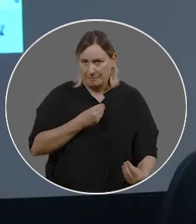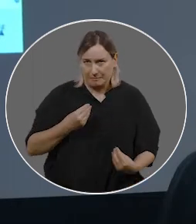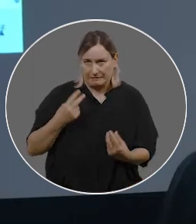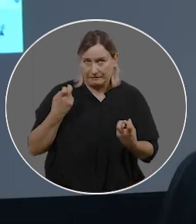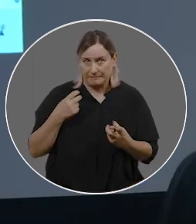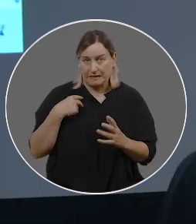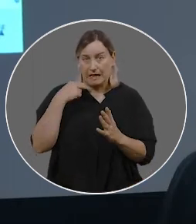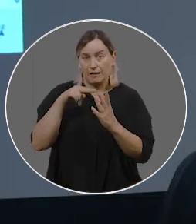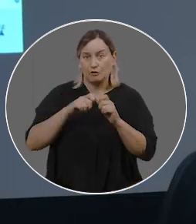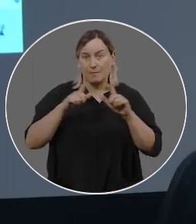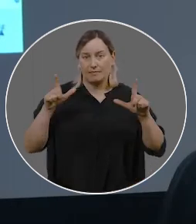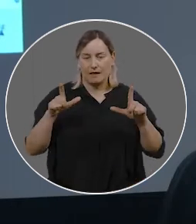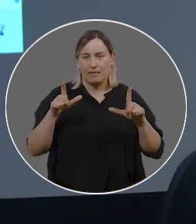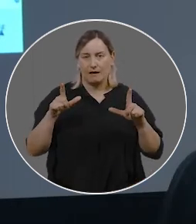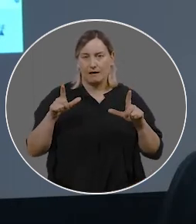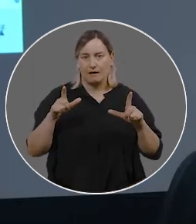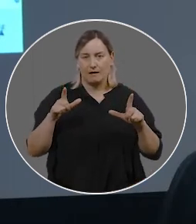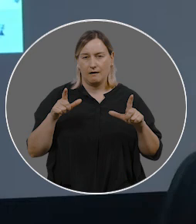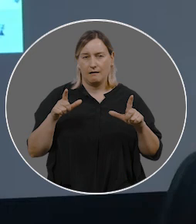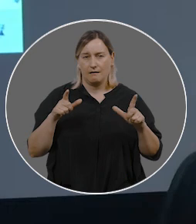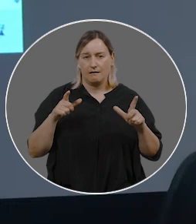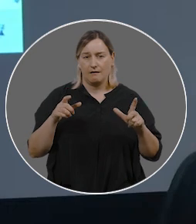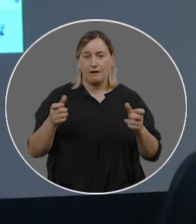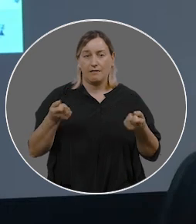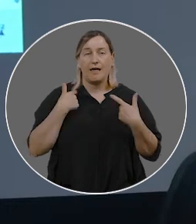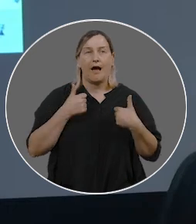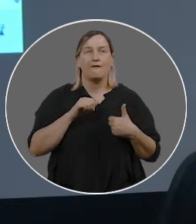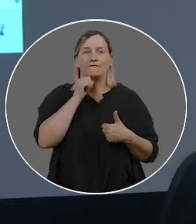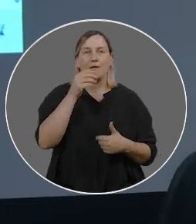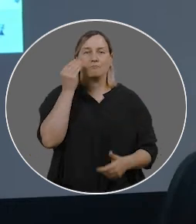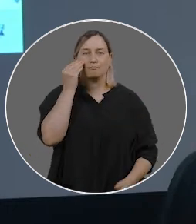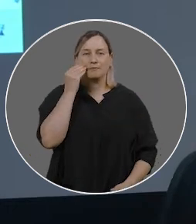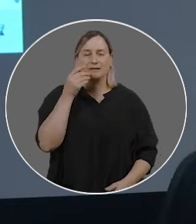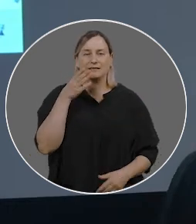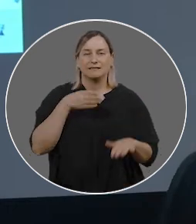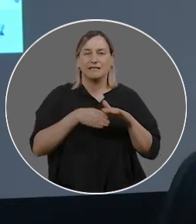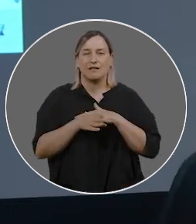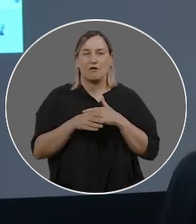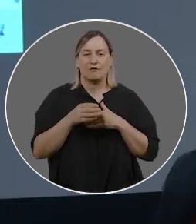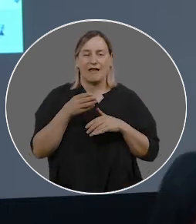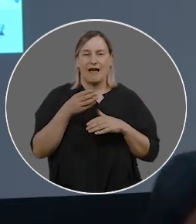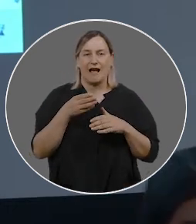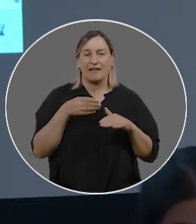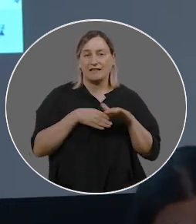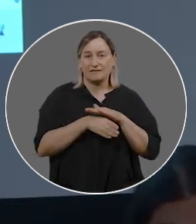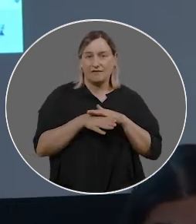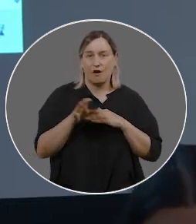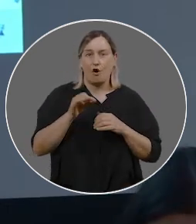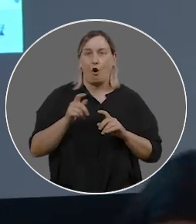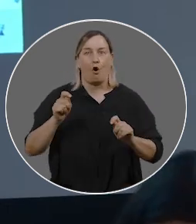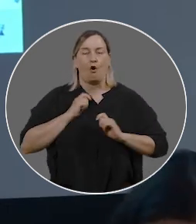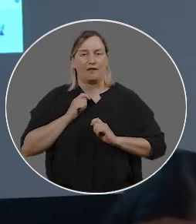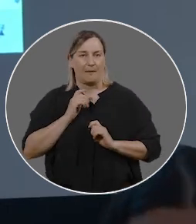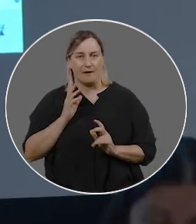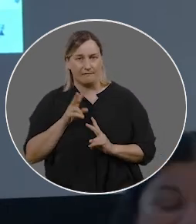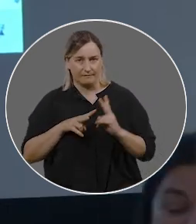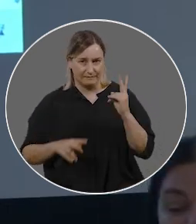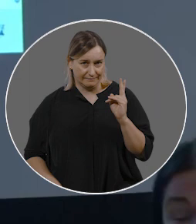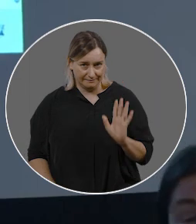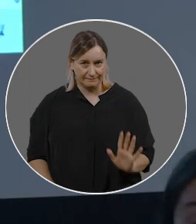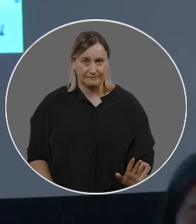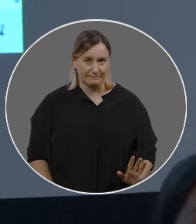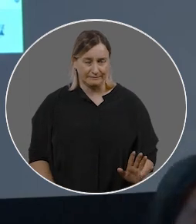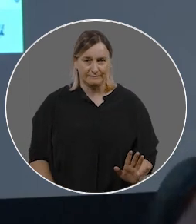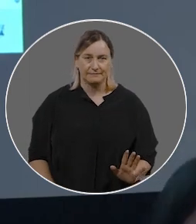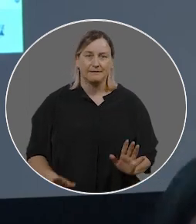de pantalla et poden donar falsa sensació d'accessibilitat o falsa sensació de drama. Mm. La